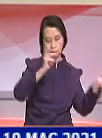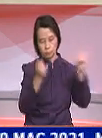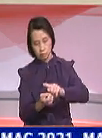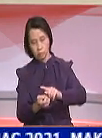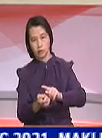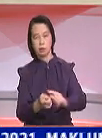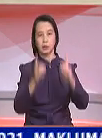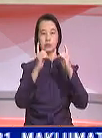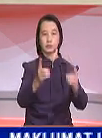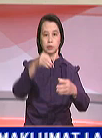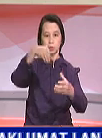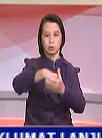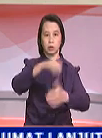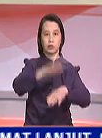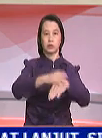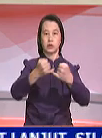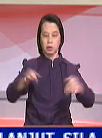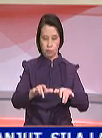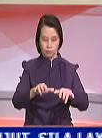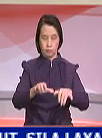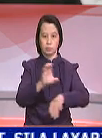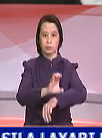kepada pendidikan dalam talian.